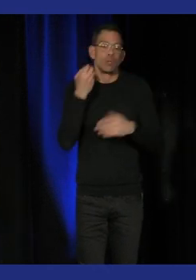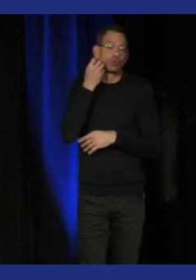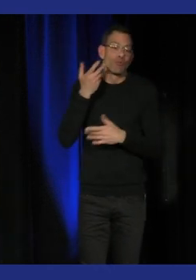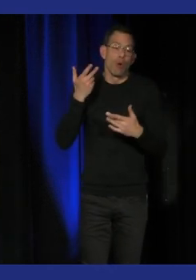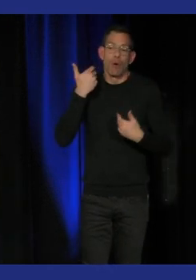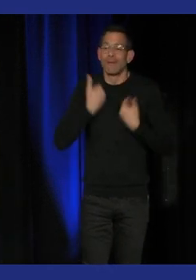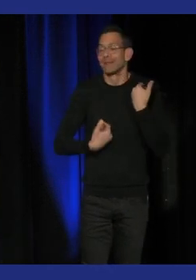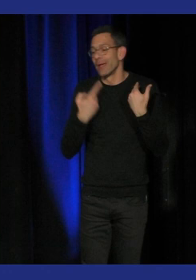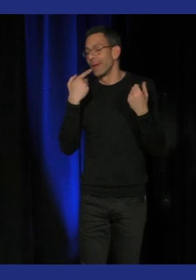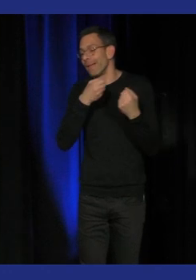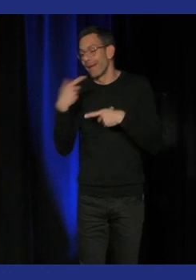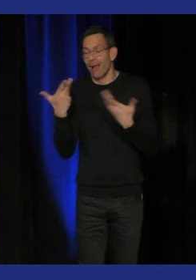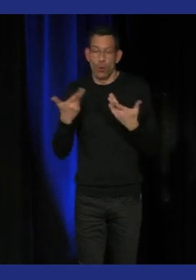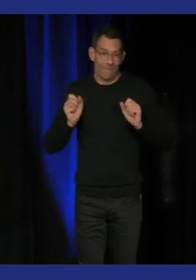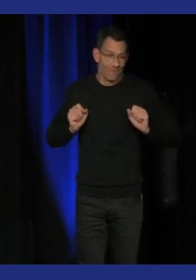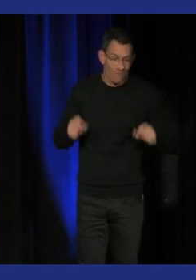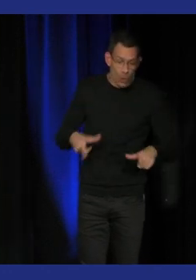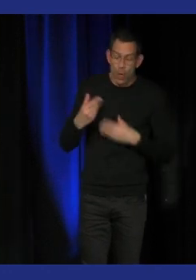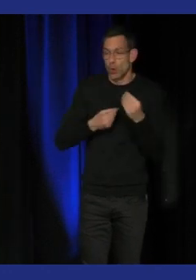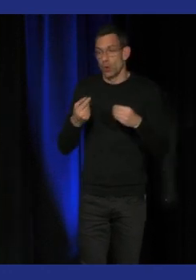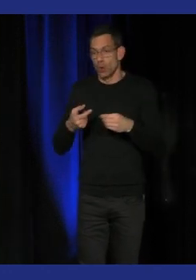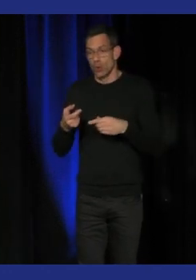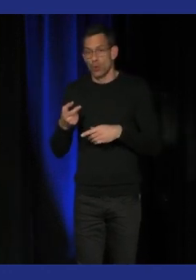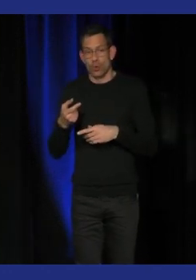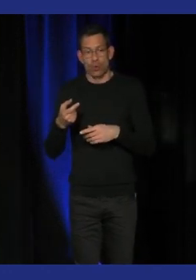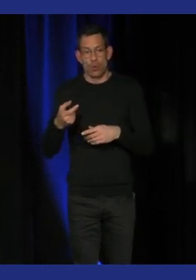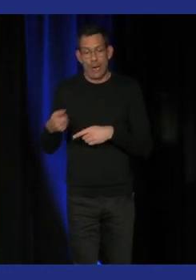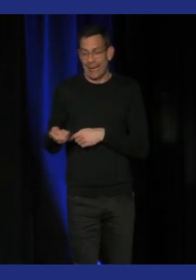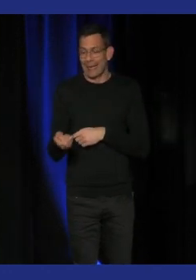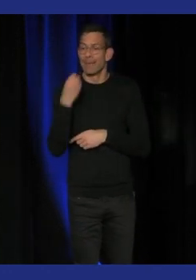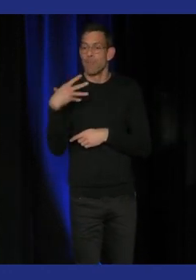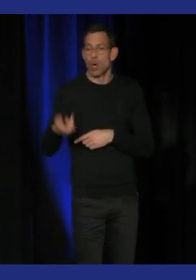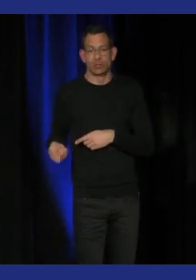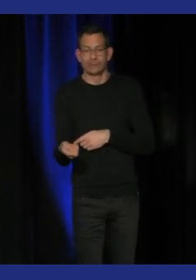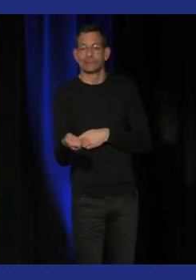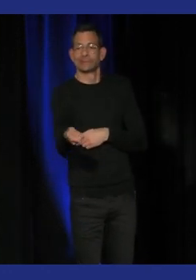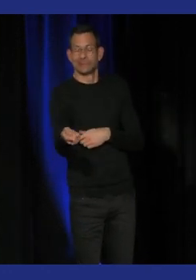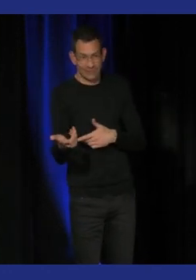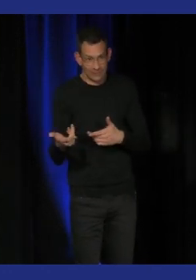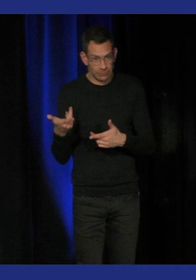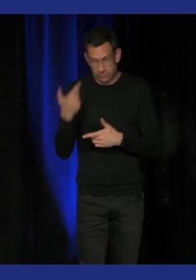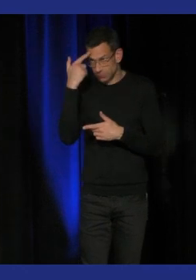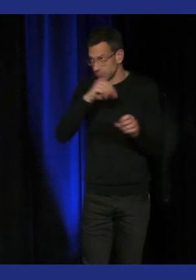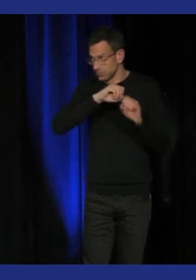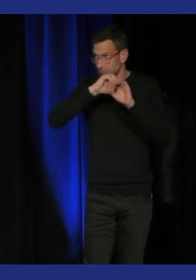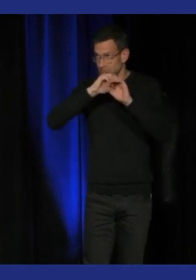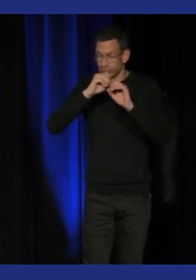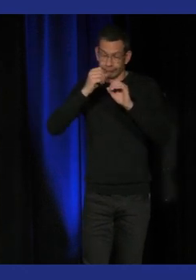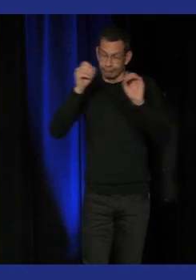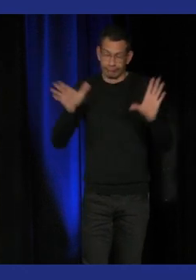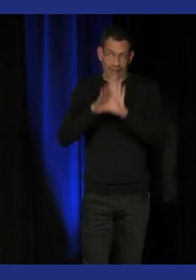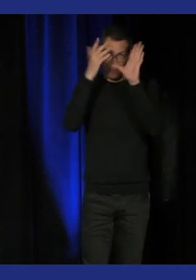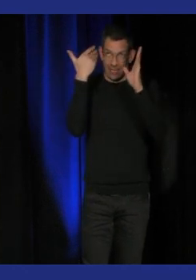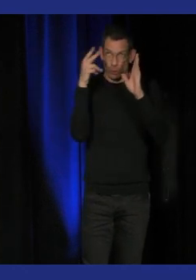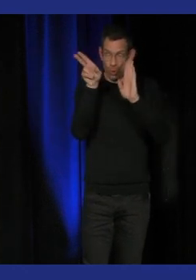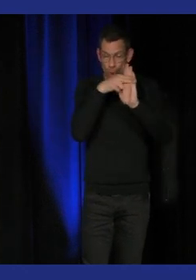fauteuil ou une personne avec une canne blanche. Enfin, les idées qu'on a vraiment à l'idée attendue d'une personne handicapée, parce que